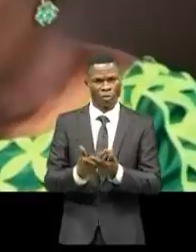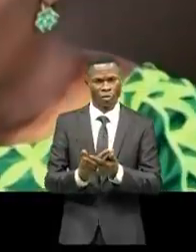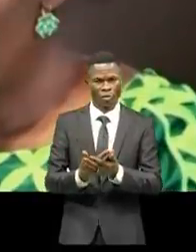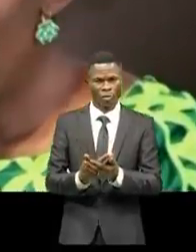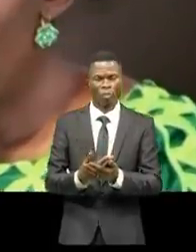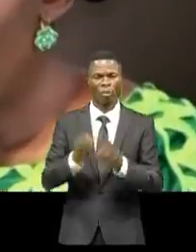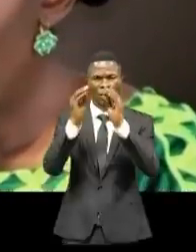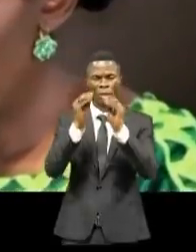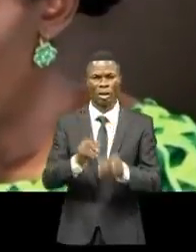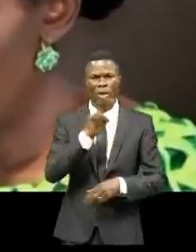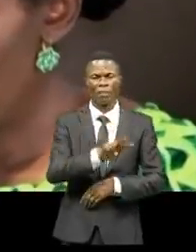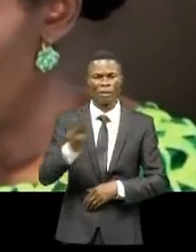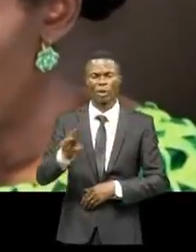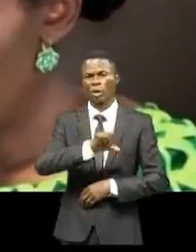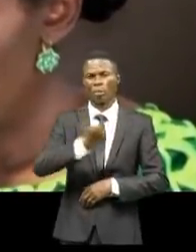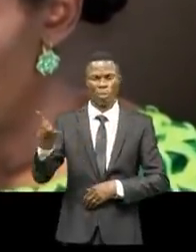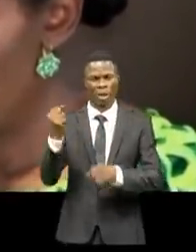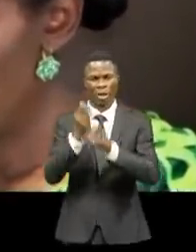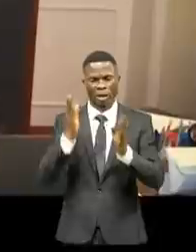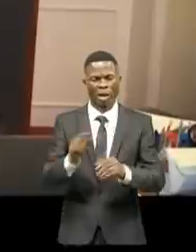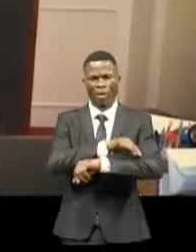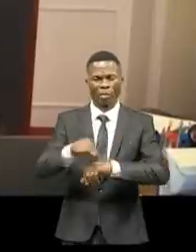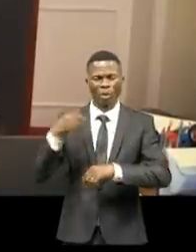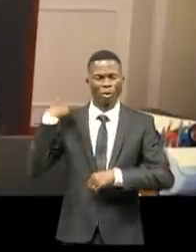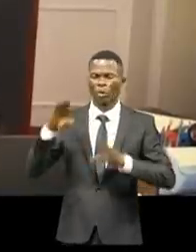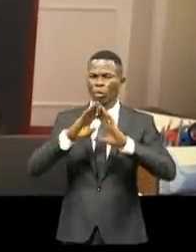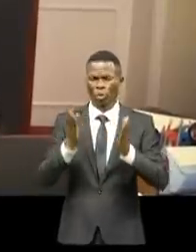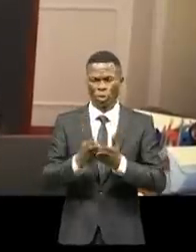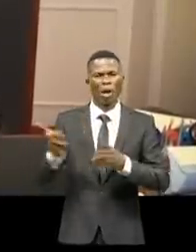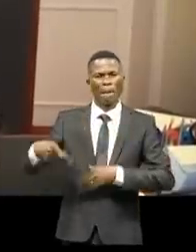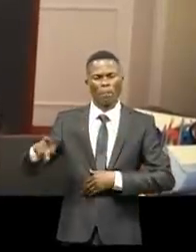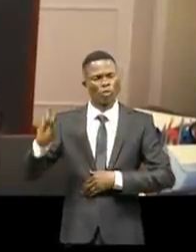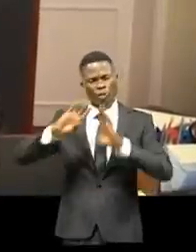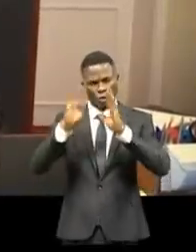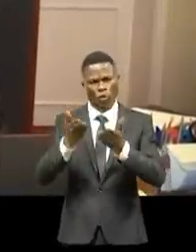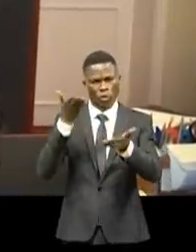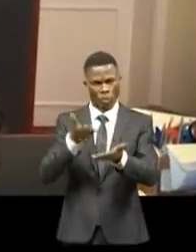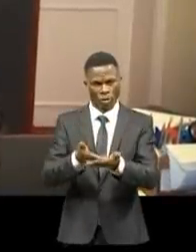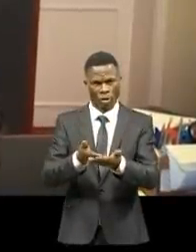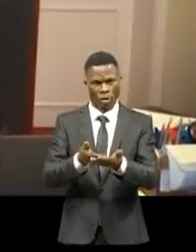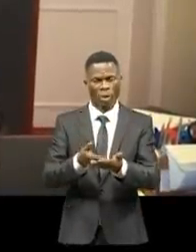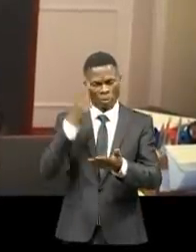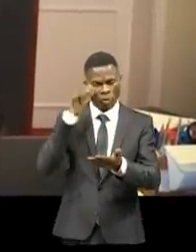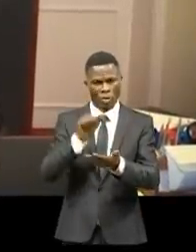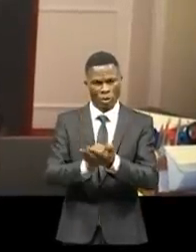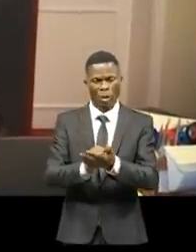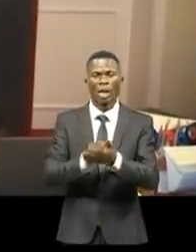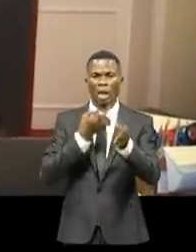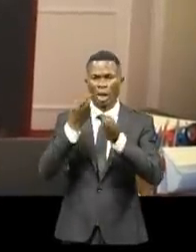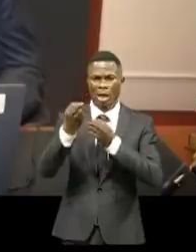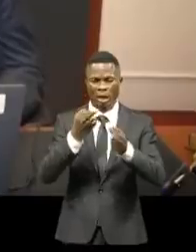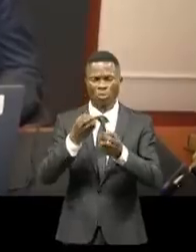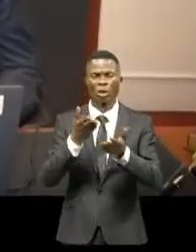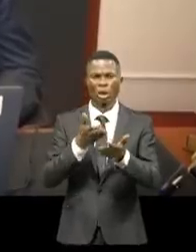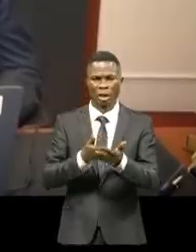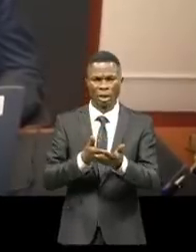effectif de plus de 22 000 agents de toutes les administrations et toutes provinces confondues. À l'occasion, il a tenu à